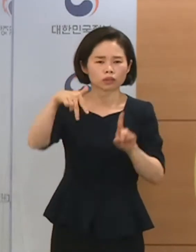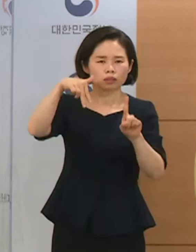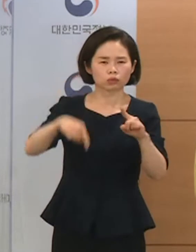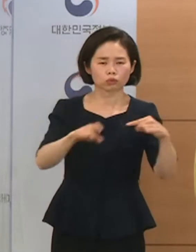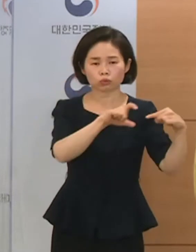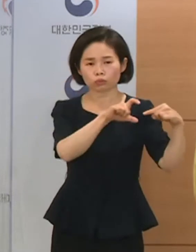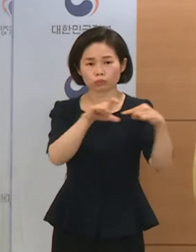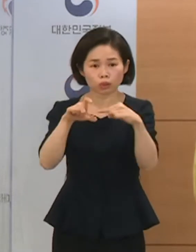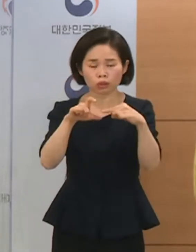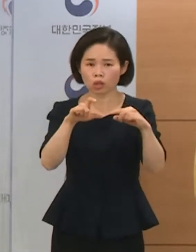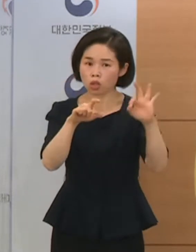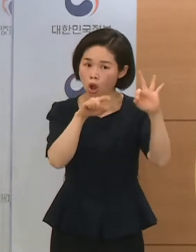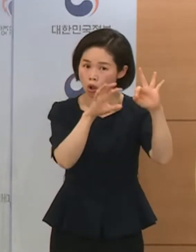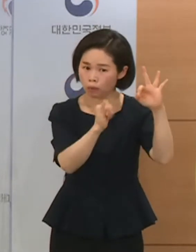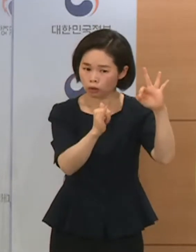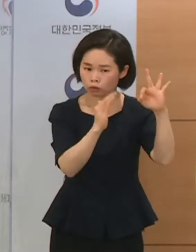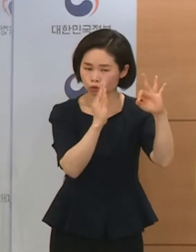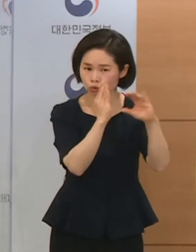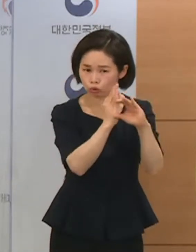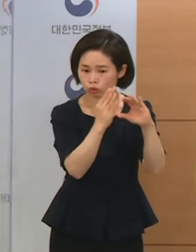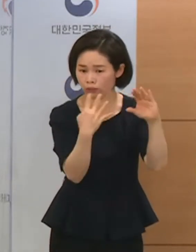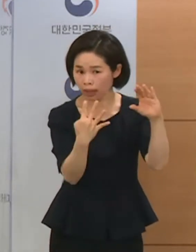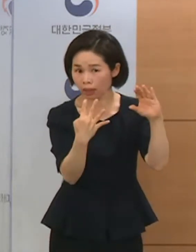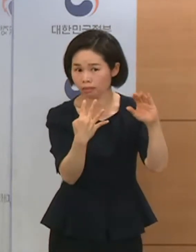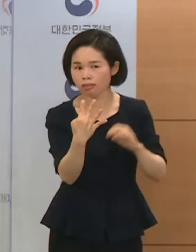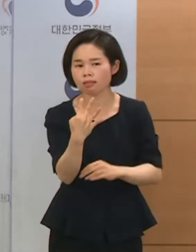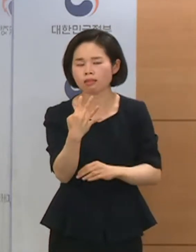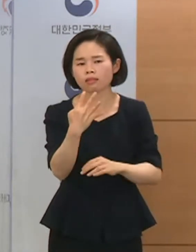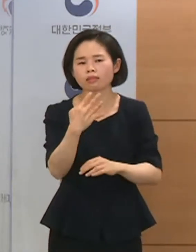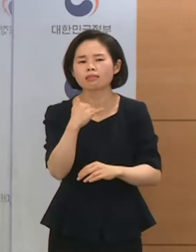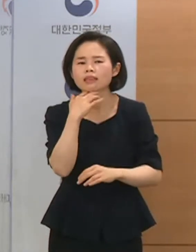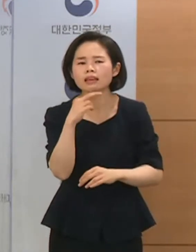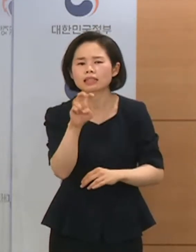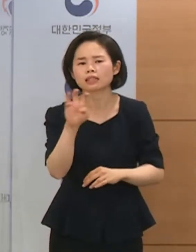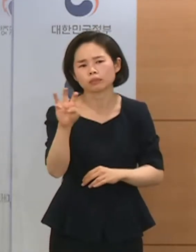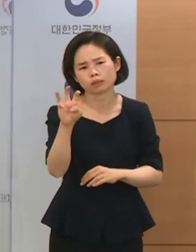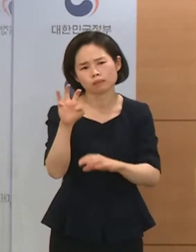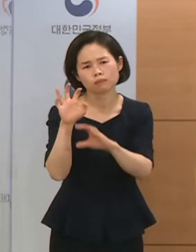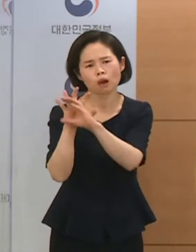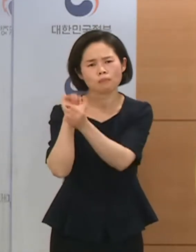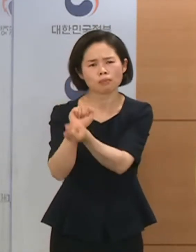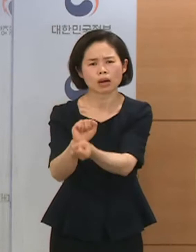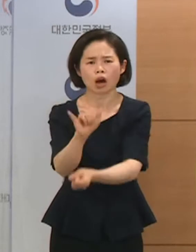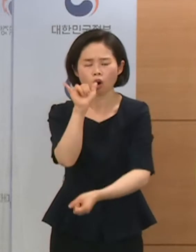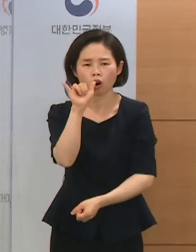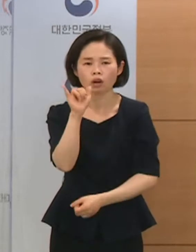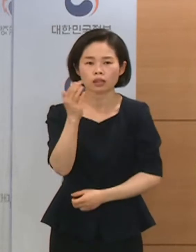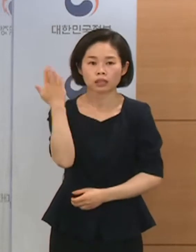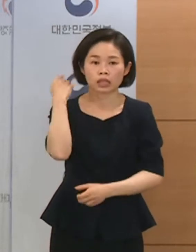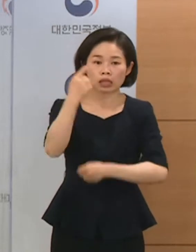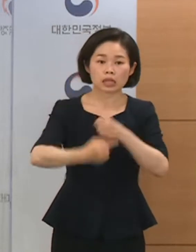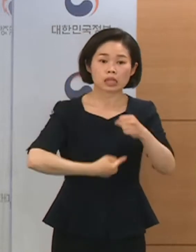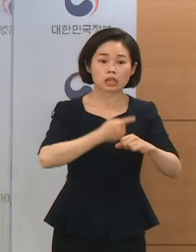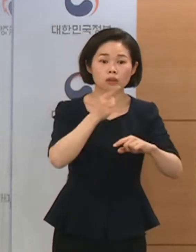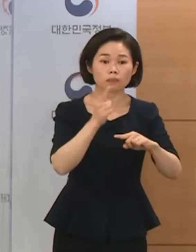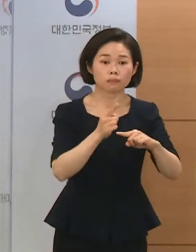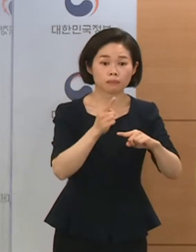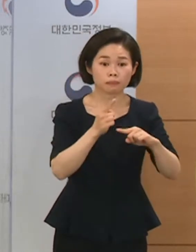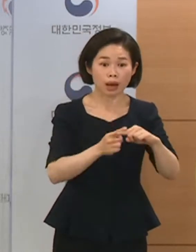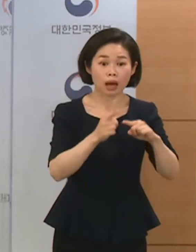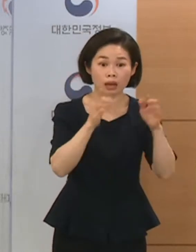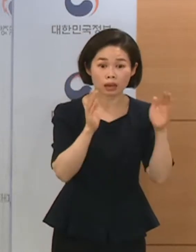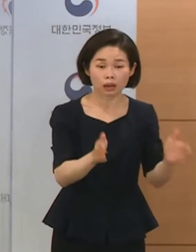확진자의 10명 중에 4명이 바로 이 20, 30대에서 나오고 있습니다. 지난 1년 반 동안 국민